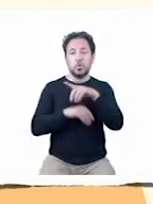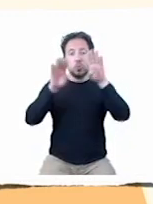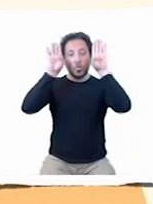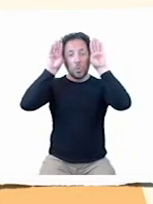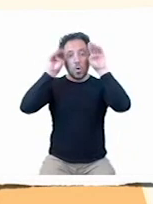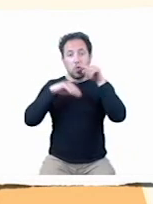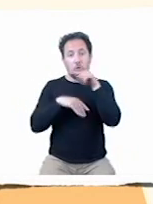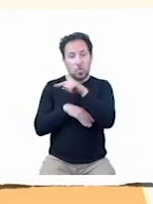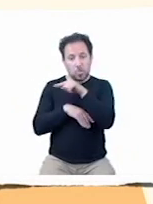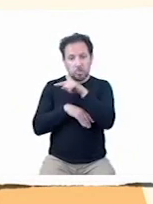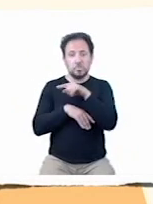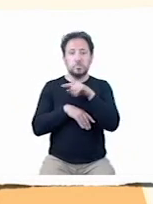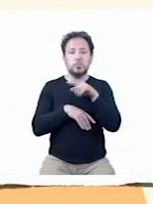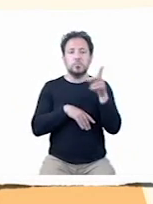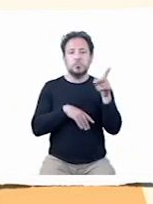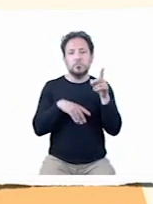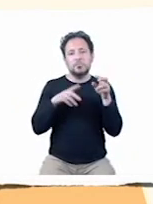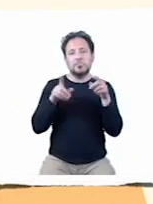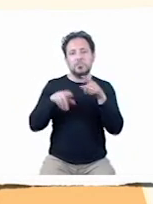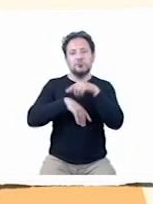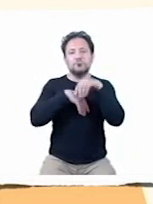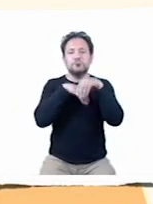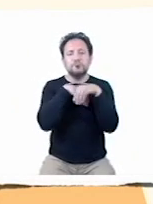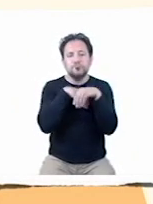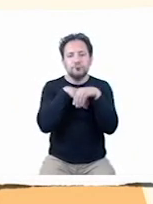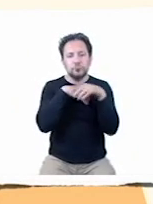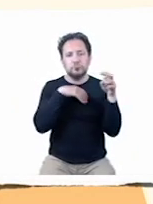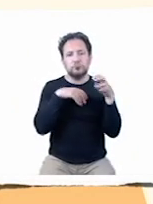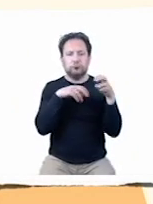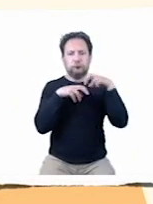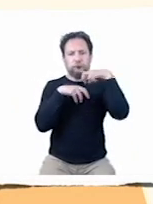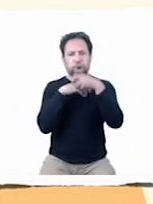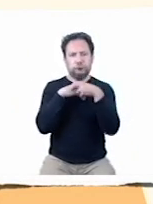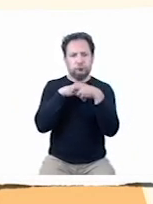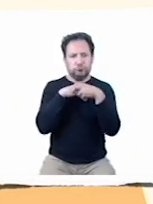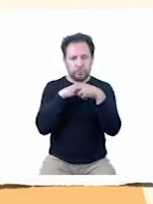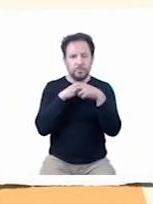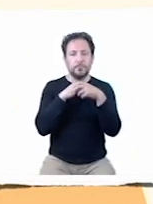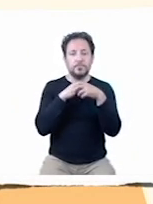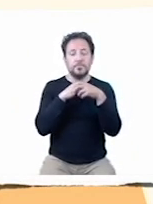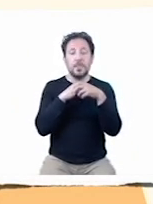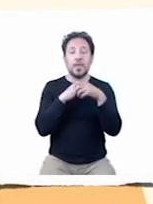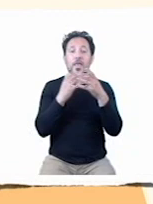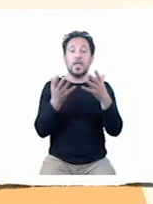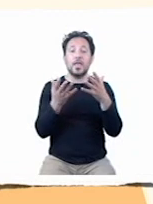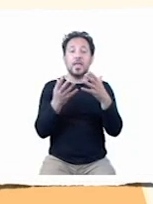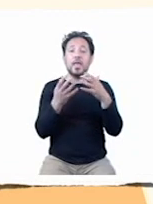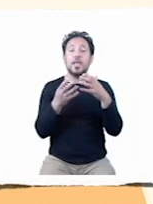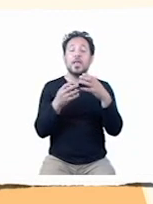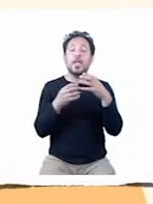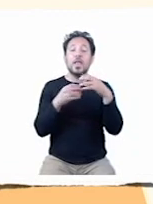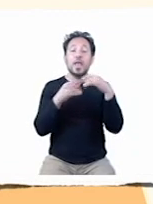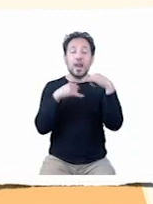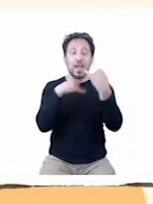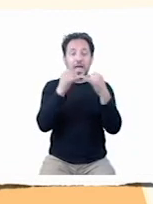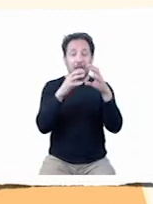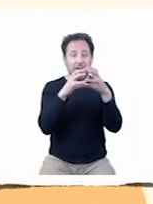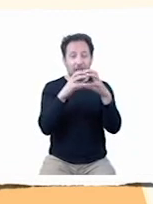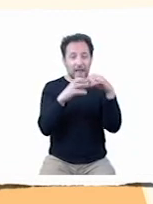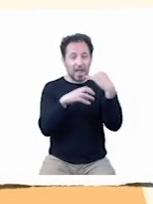gli ricordò i bei vecchi tempi. a Rocky piaceva. Kelly se ne stava